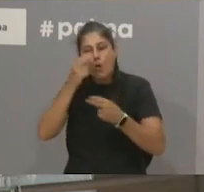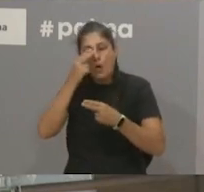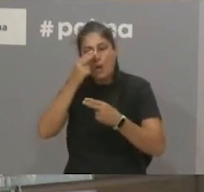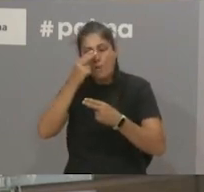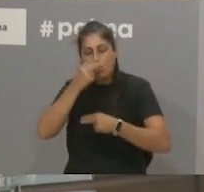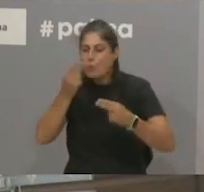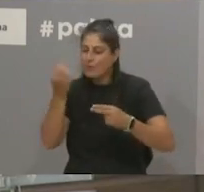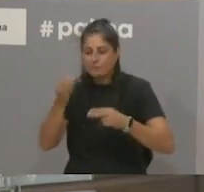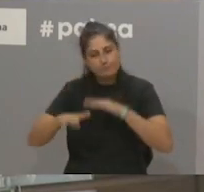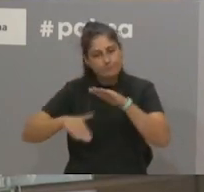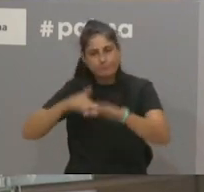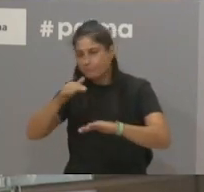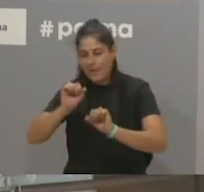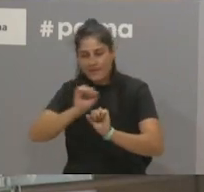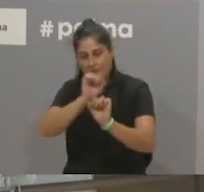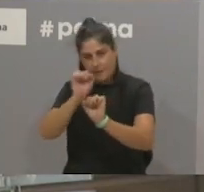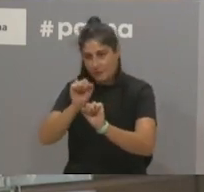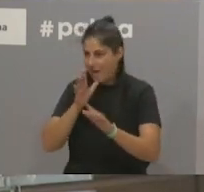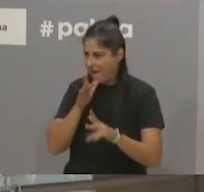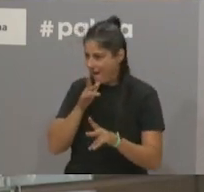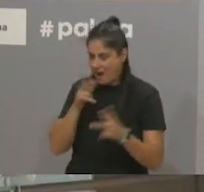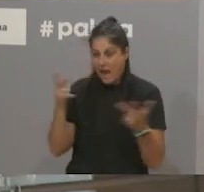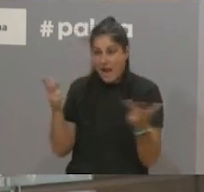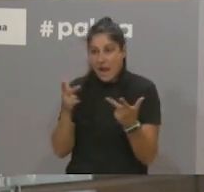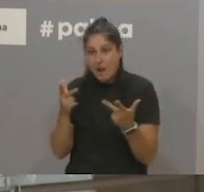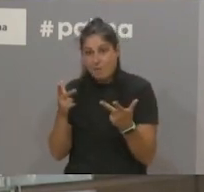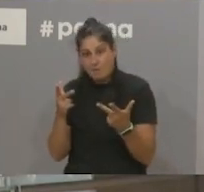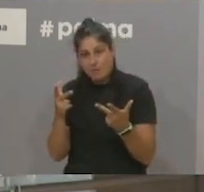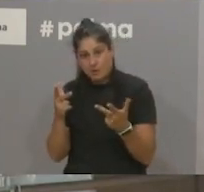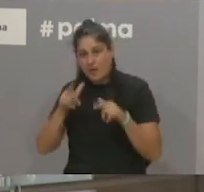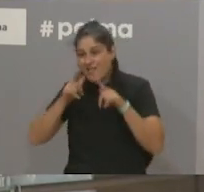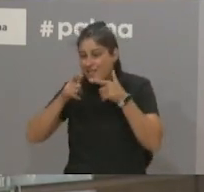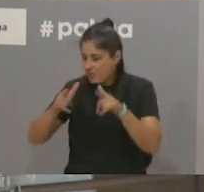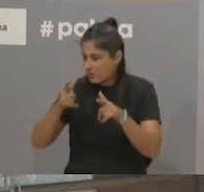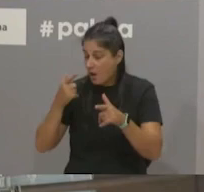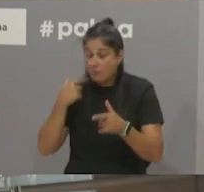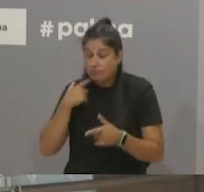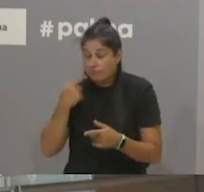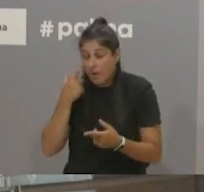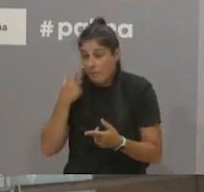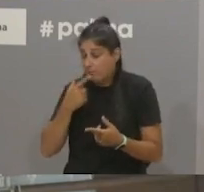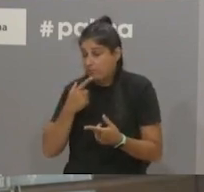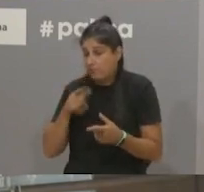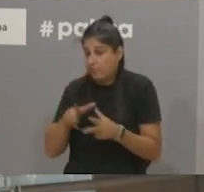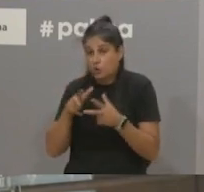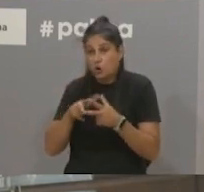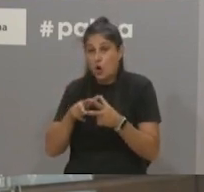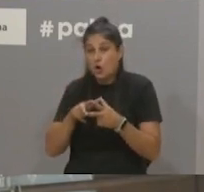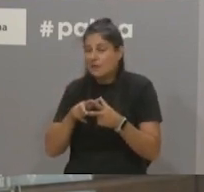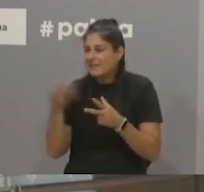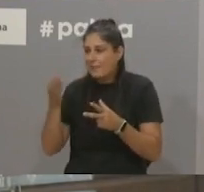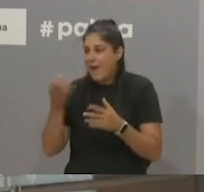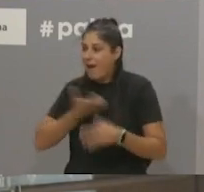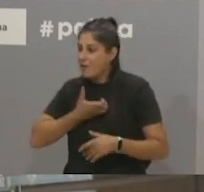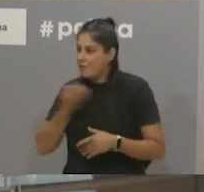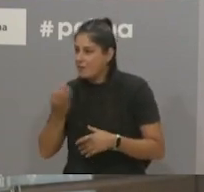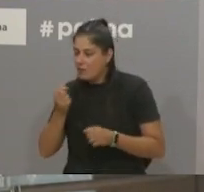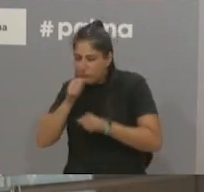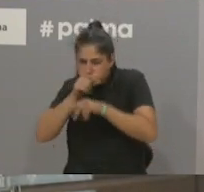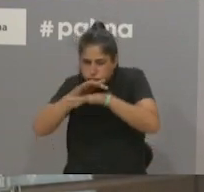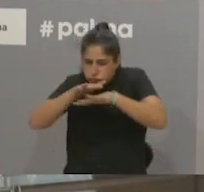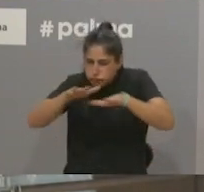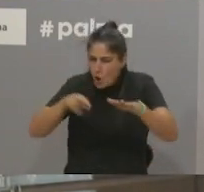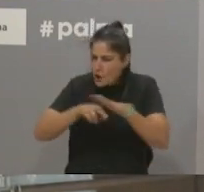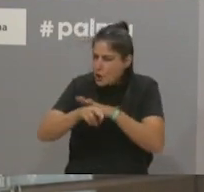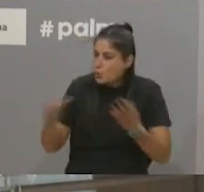sentit. Ens trobàvem en un moment d'emergència lingüística, de pèrdua d'ús social evident. L'Ajuntament ha de desplegar tots els mitjans necessaris per